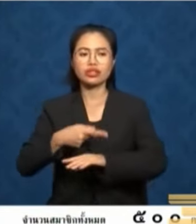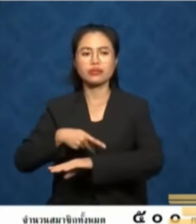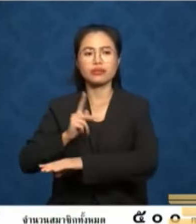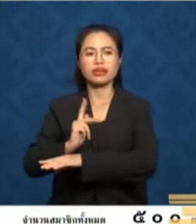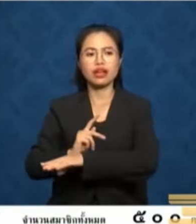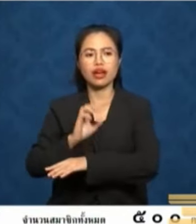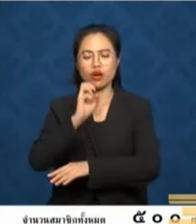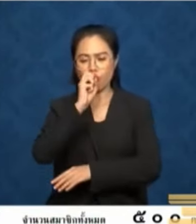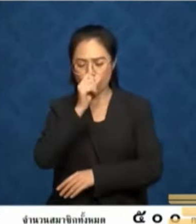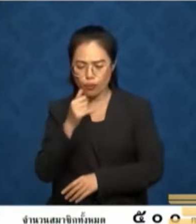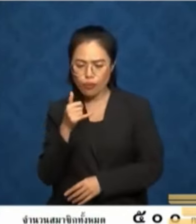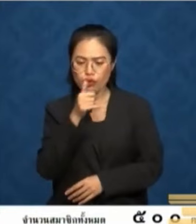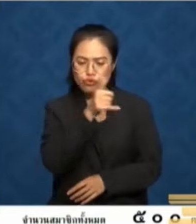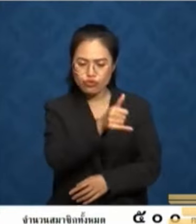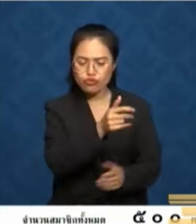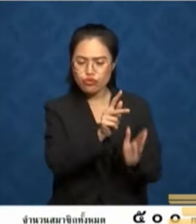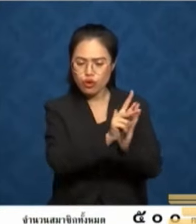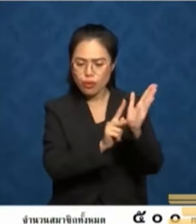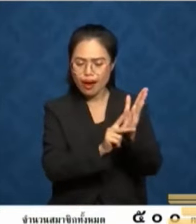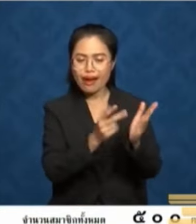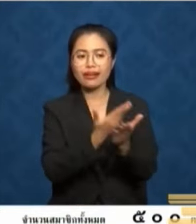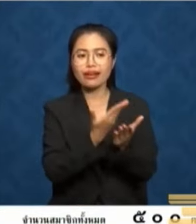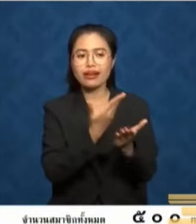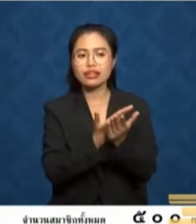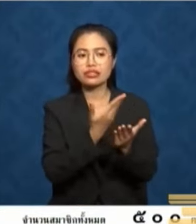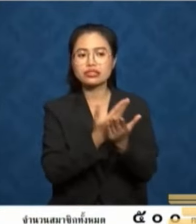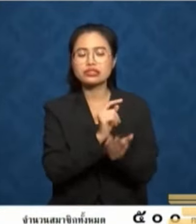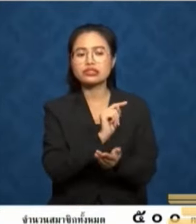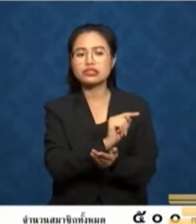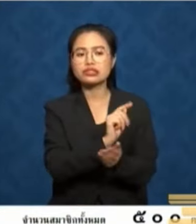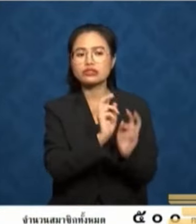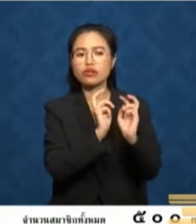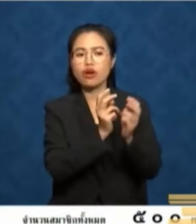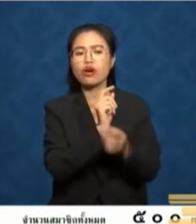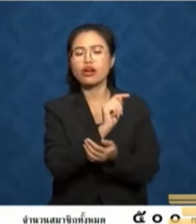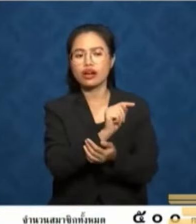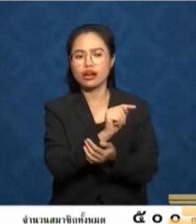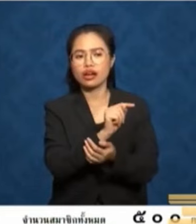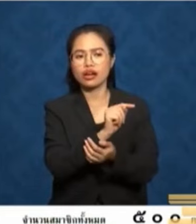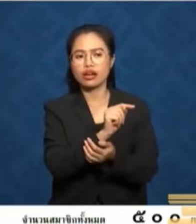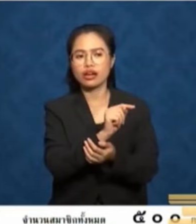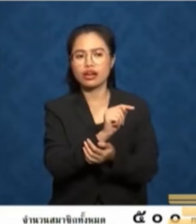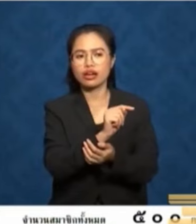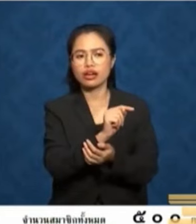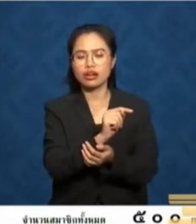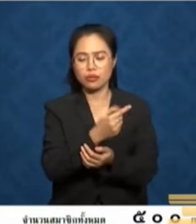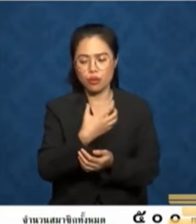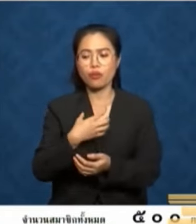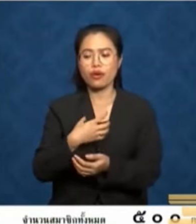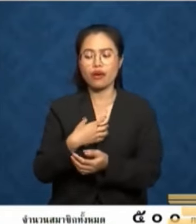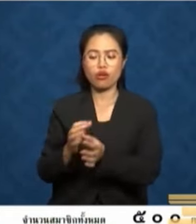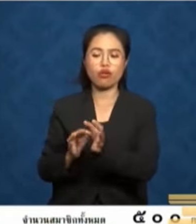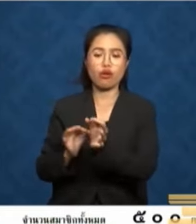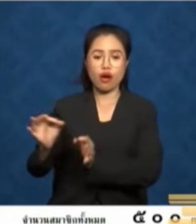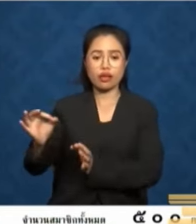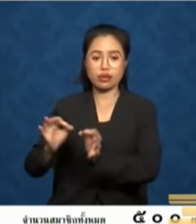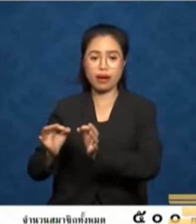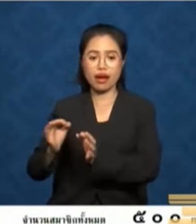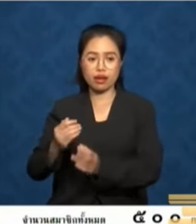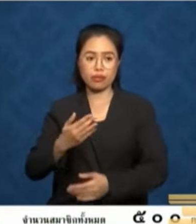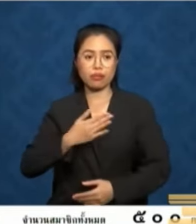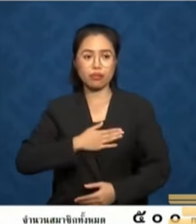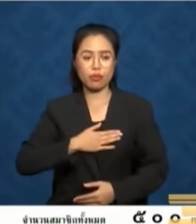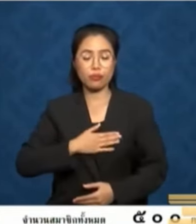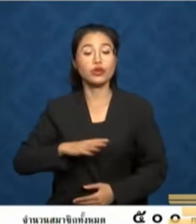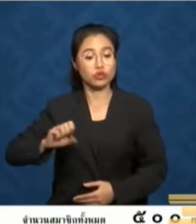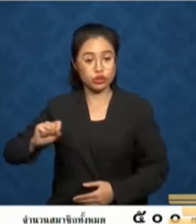ตามเรื่องของกฎหมายทางการเงินซึ่งจริงๆแล้วนะครับต้องขออนุญาตอธิบายผมเนี่ยเป็นทั้ง